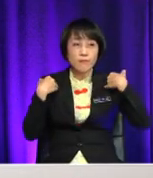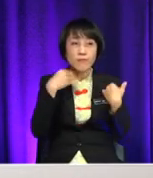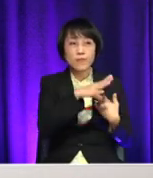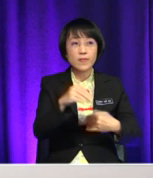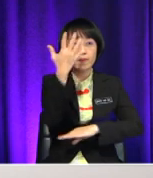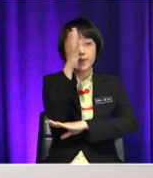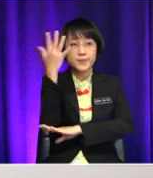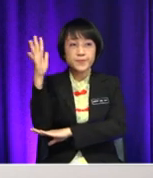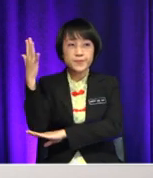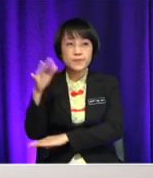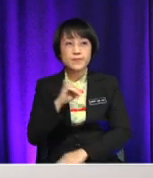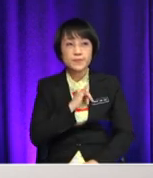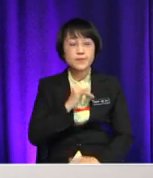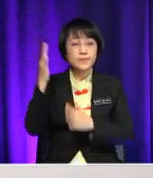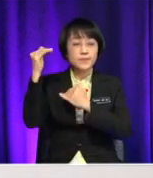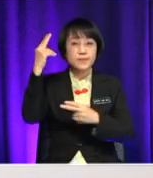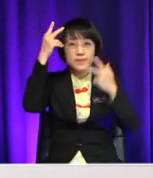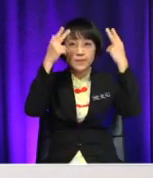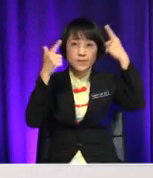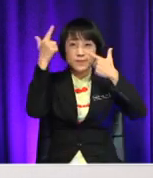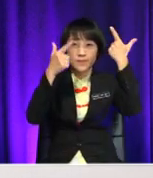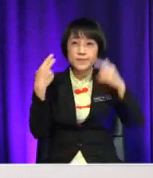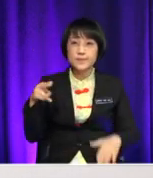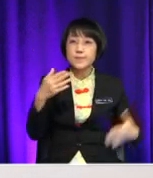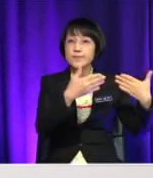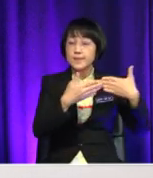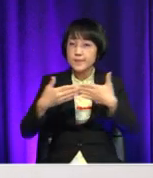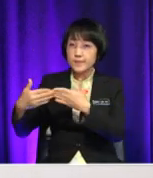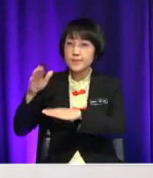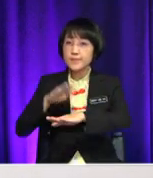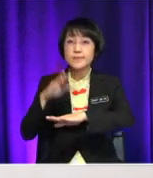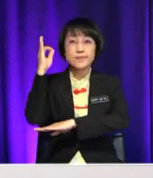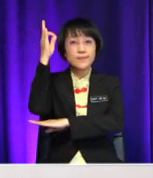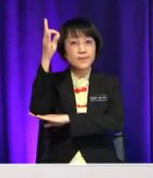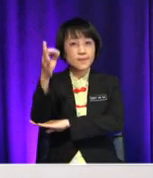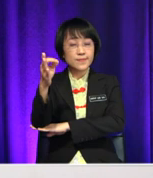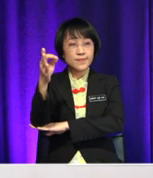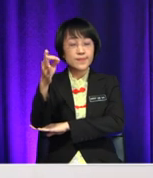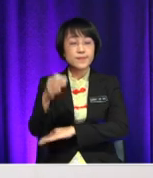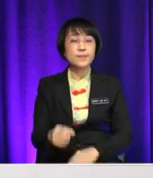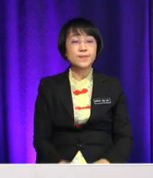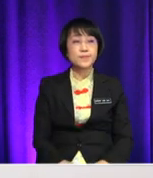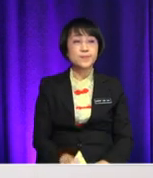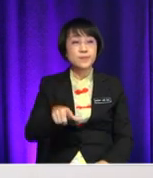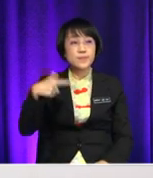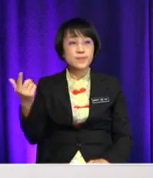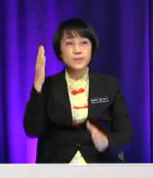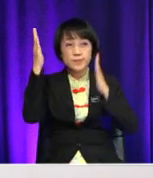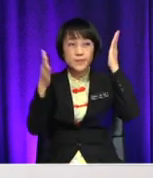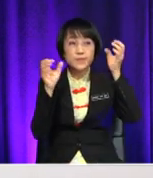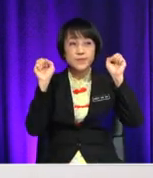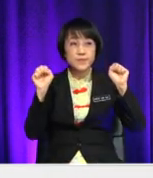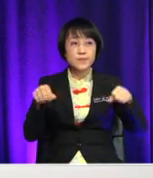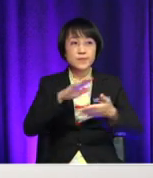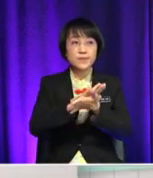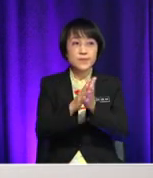agak pelancungnya hijau dapat diteruskan pada masa akan datang selain negara Indonesia dapat menjadi contoh kepada negara lain untuk